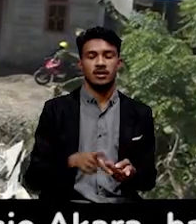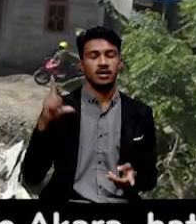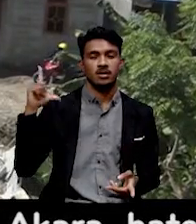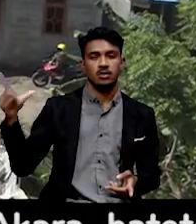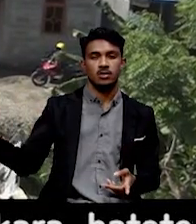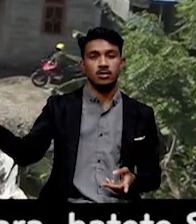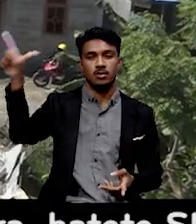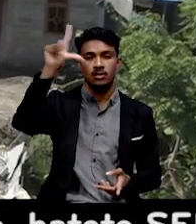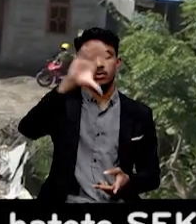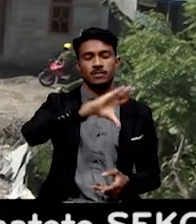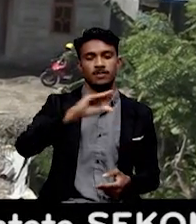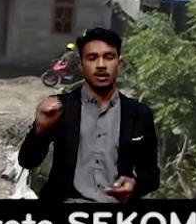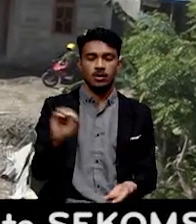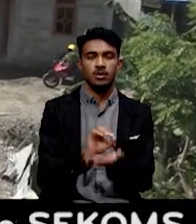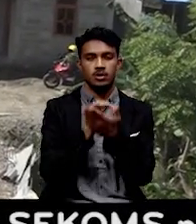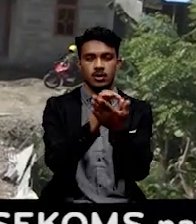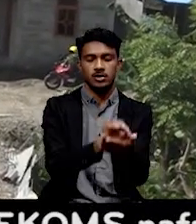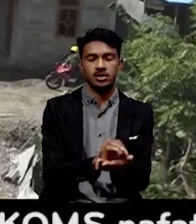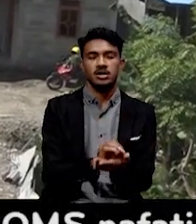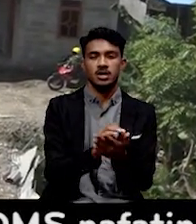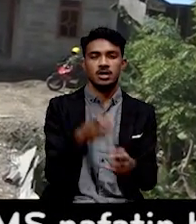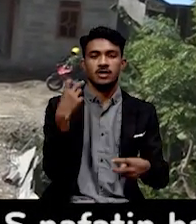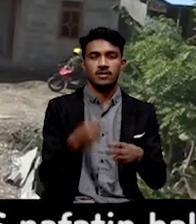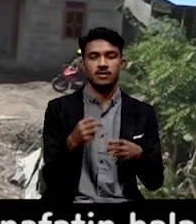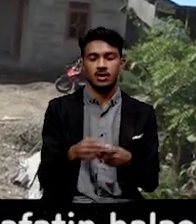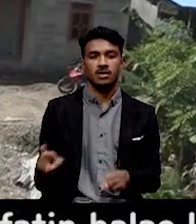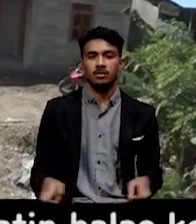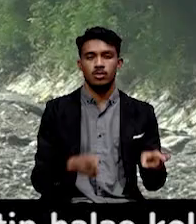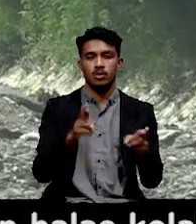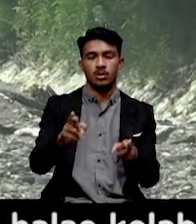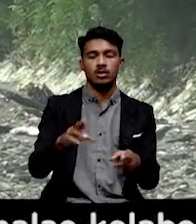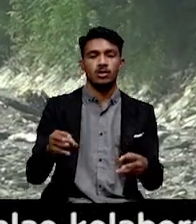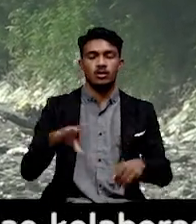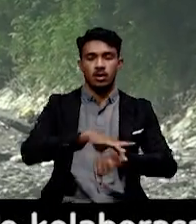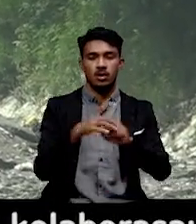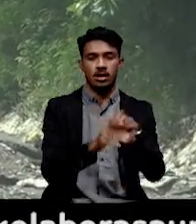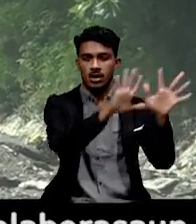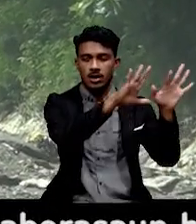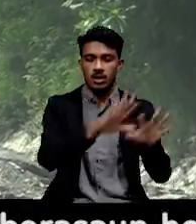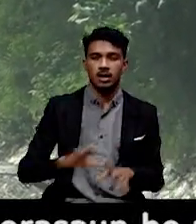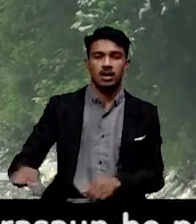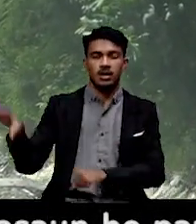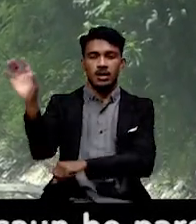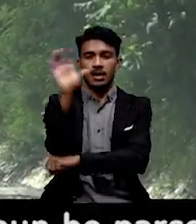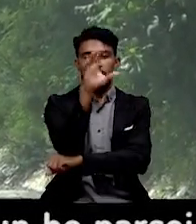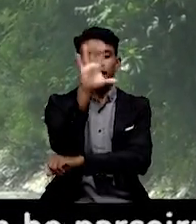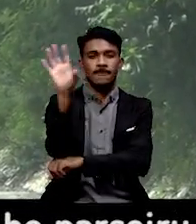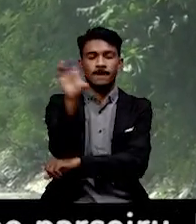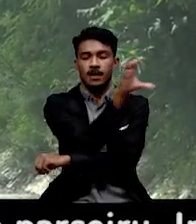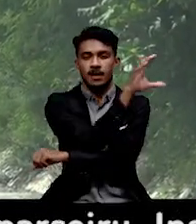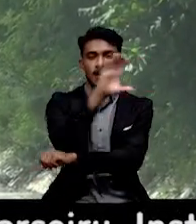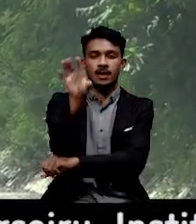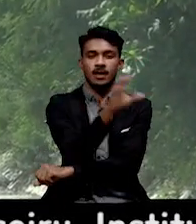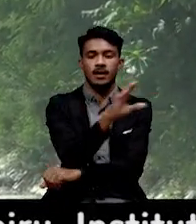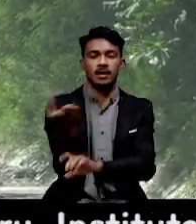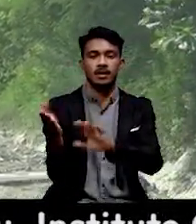Oikusi Ambeno. No area nebe risiko ba mota tun rai halai besai ai toha no eletricidade mate mak munisipiu Hermera